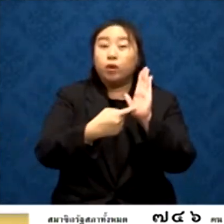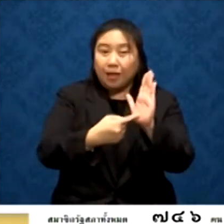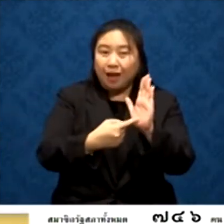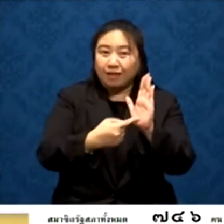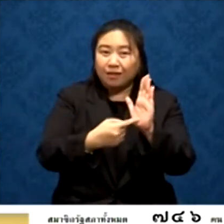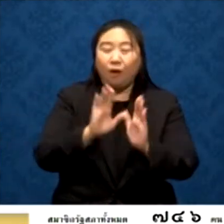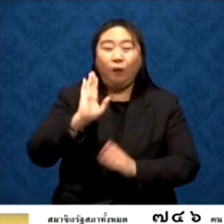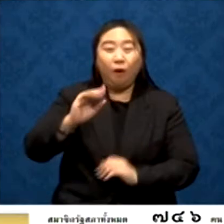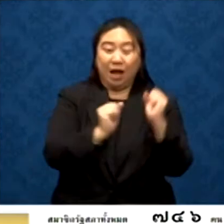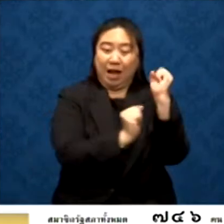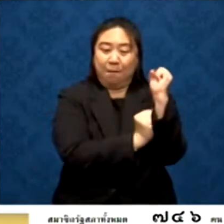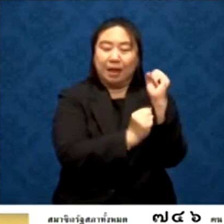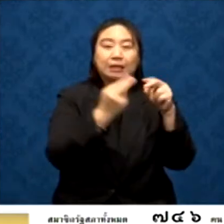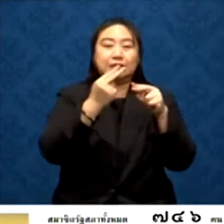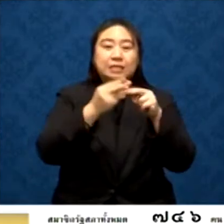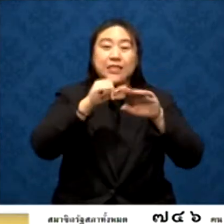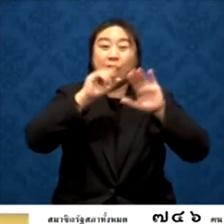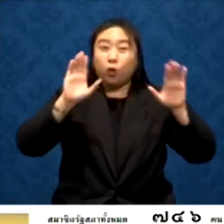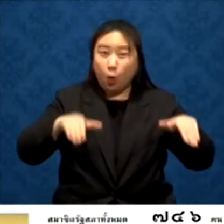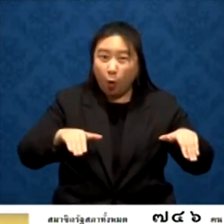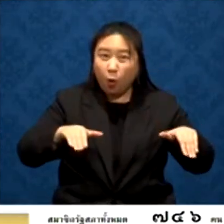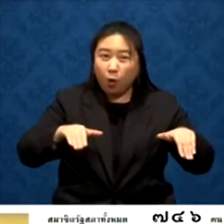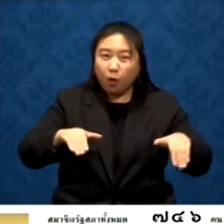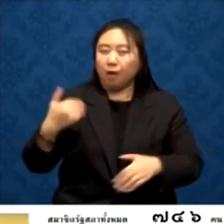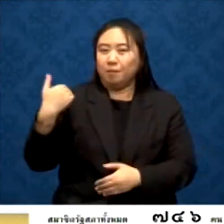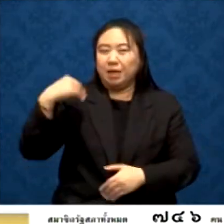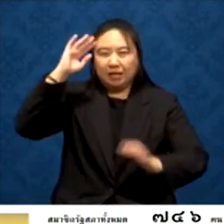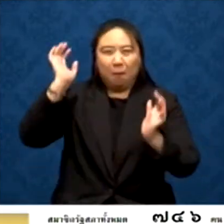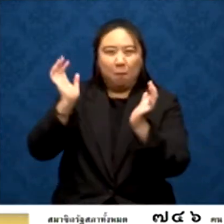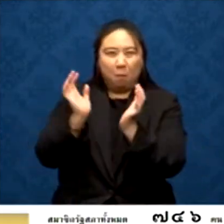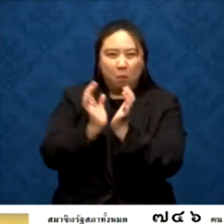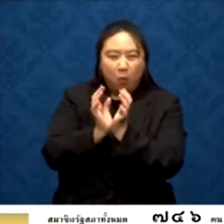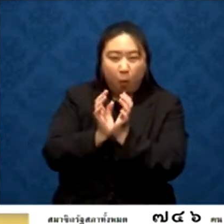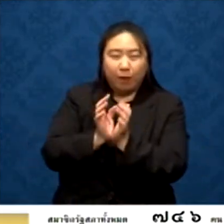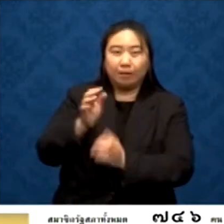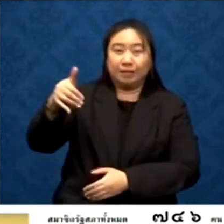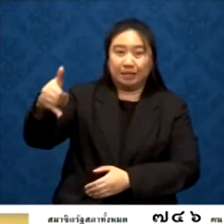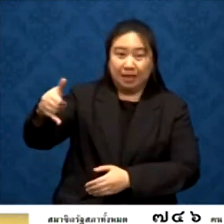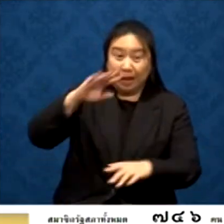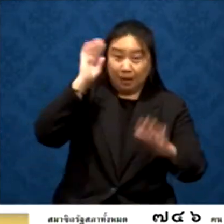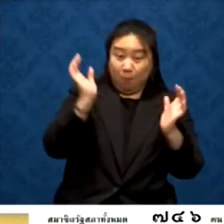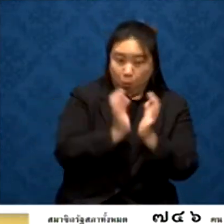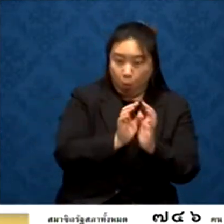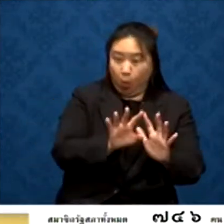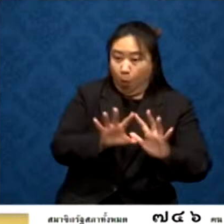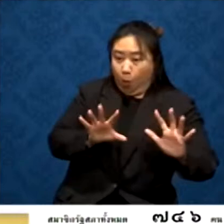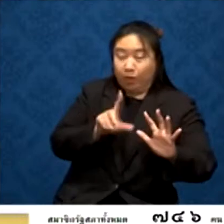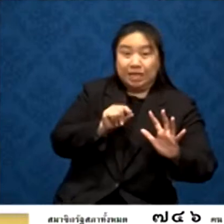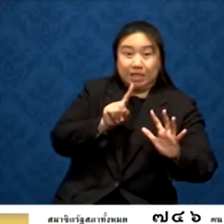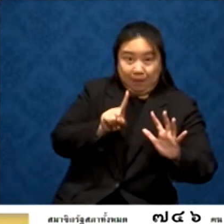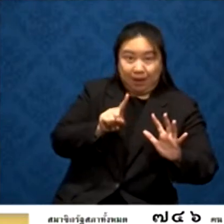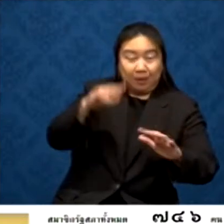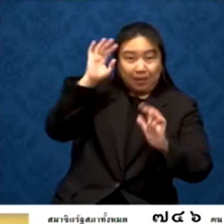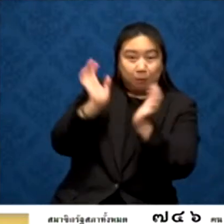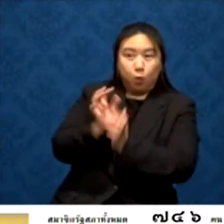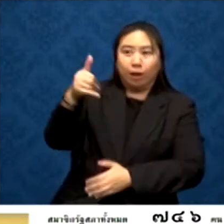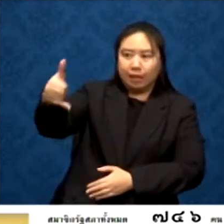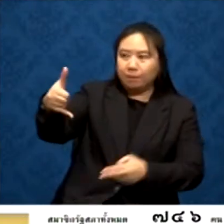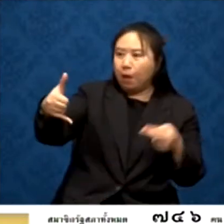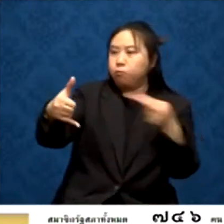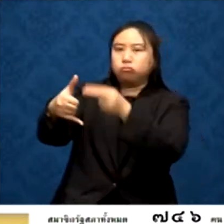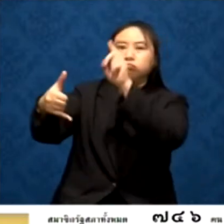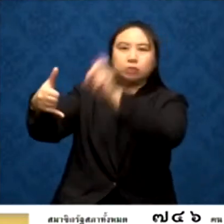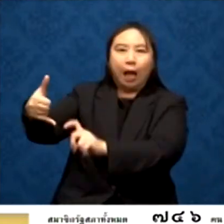ของกำนันนกซึ่งมีตำรวจถูกยิงเสียชีวิตต่อหน้าตำรวจ21คนโดยที่ตำรวจที่เหลือ